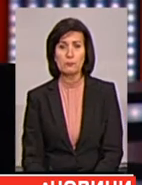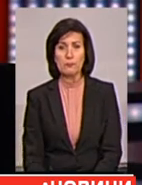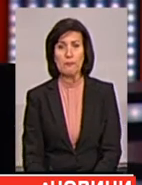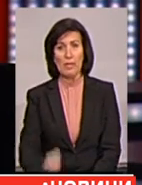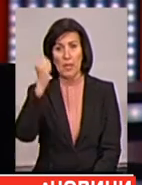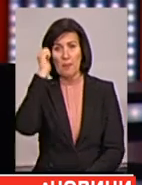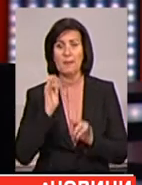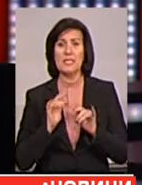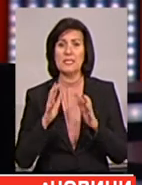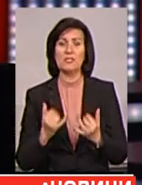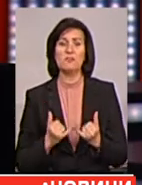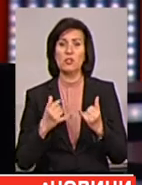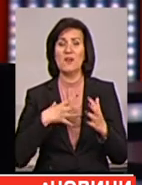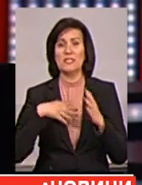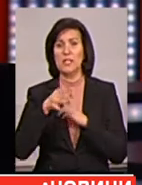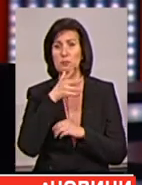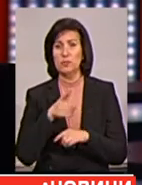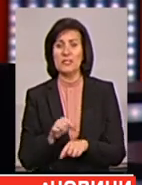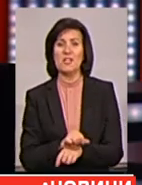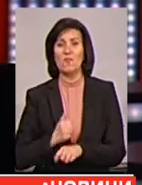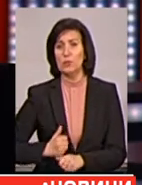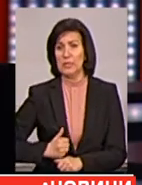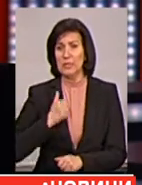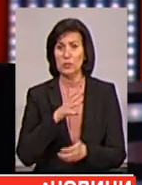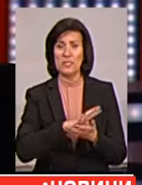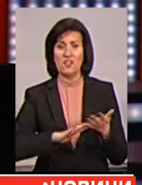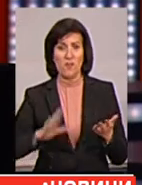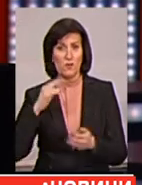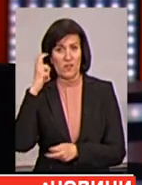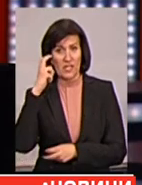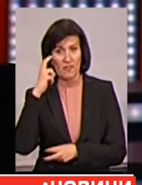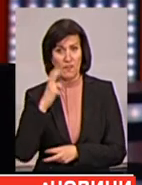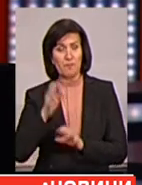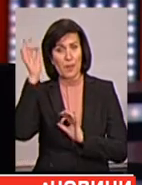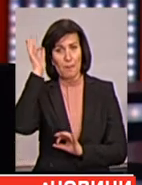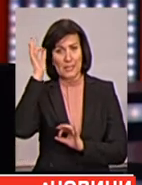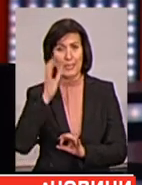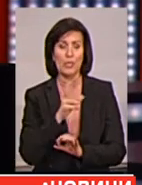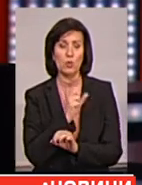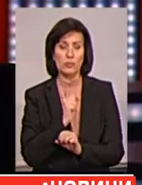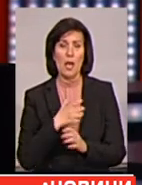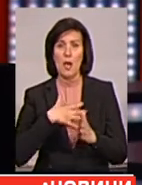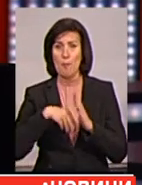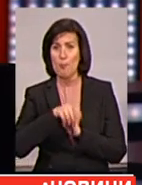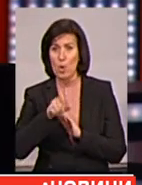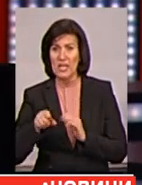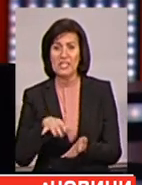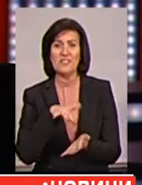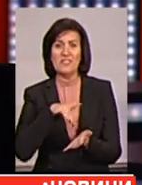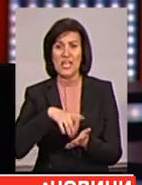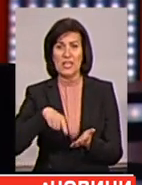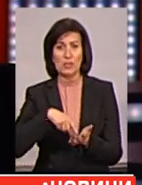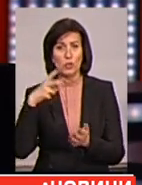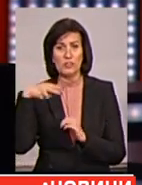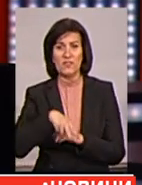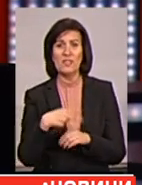Пам'ятні заходи з ушанування загиблих під час Революції Гідності тривають у Києві. Панахиду за полеглими у центрі столиці 20